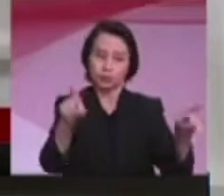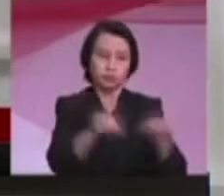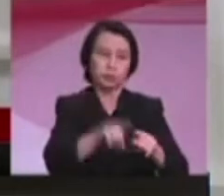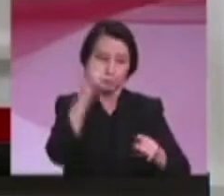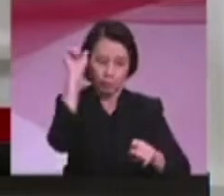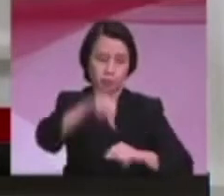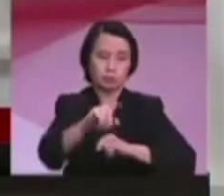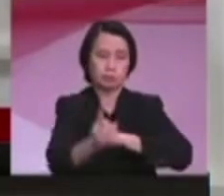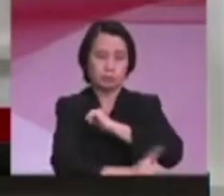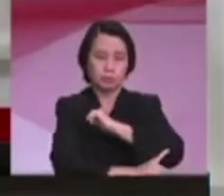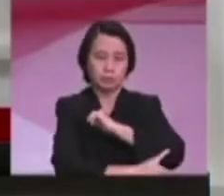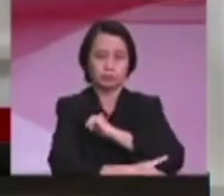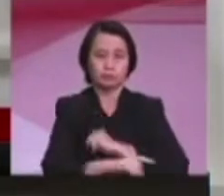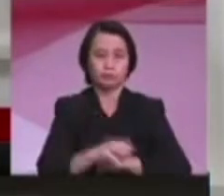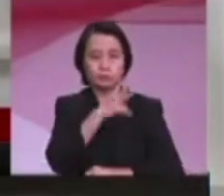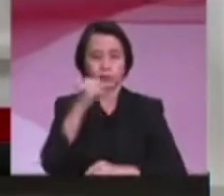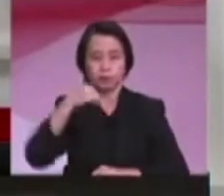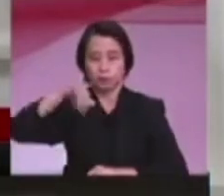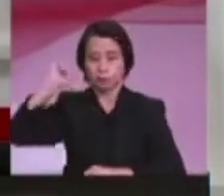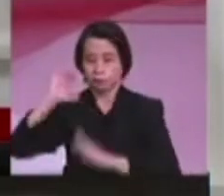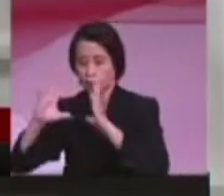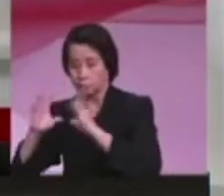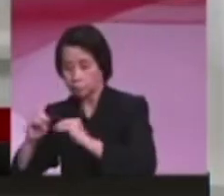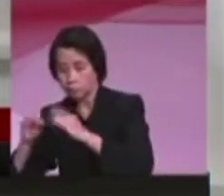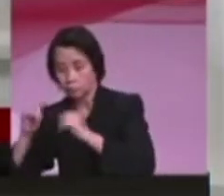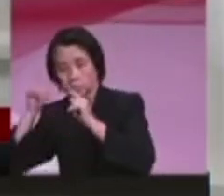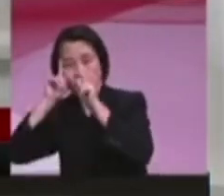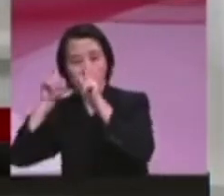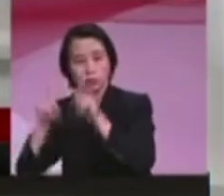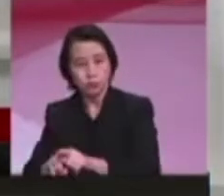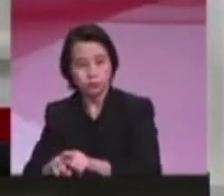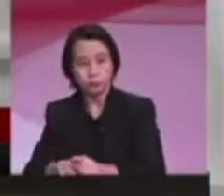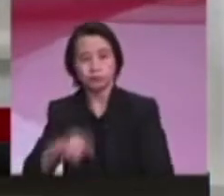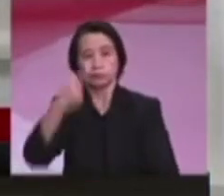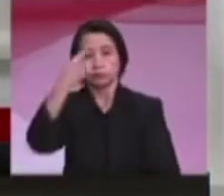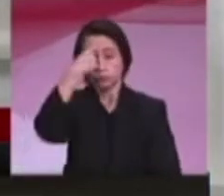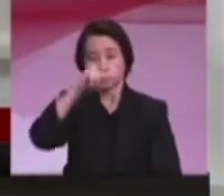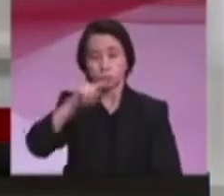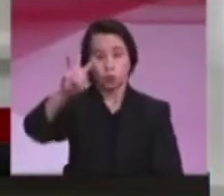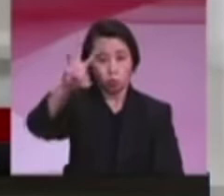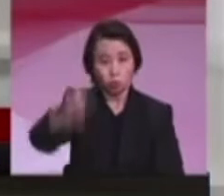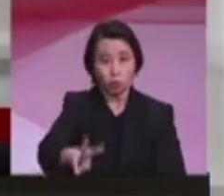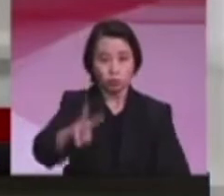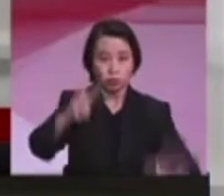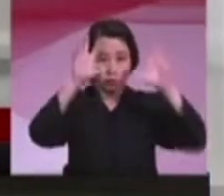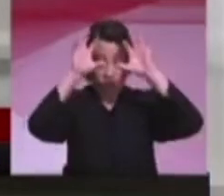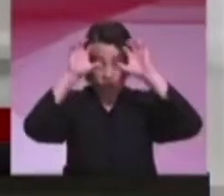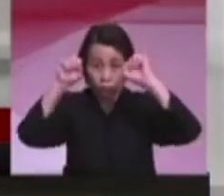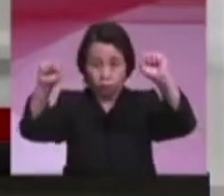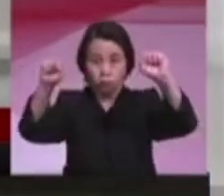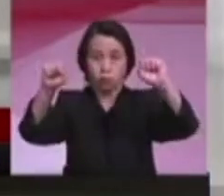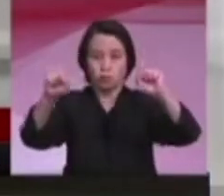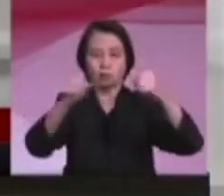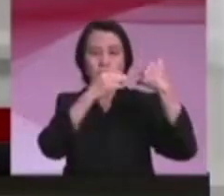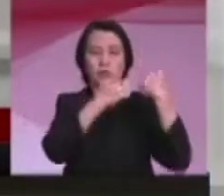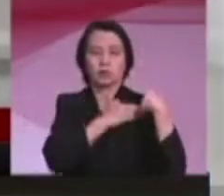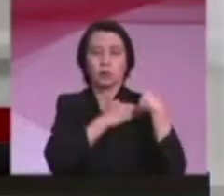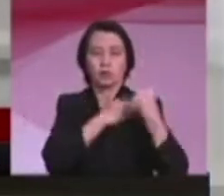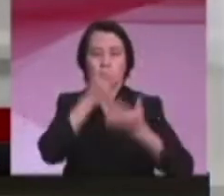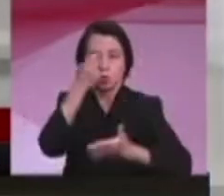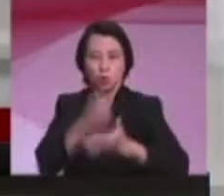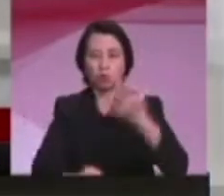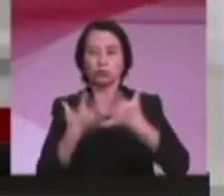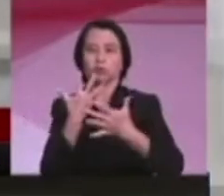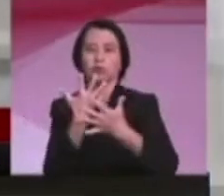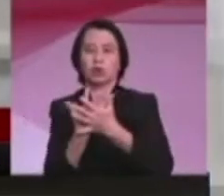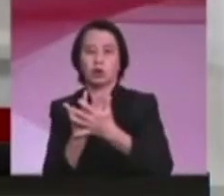malam turut bersetuju dengan cadangan NADMA untuk mewajibkan majikan menanggung kos kuarantin